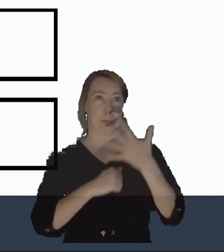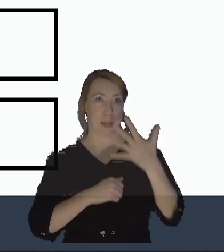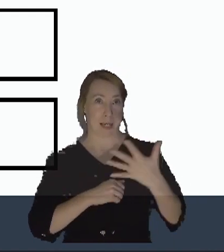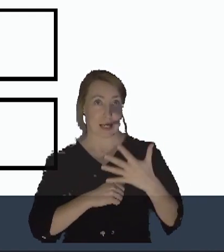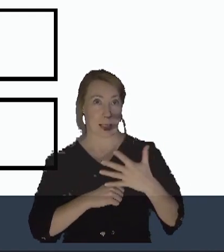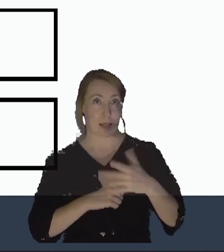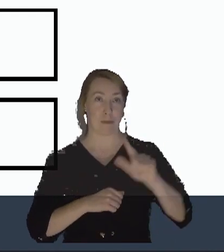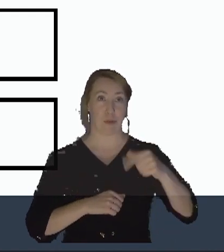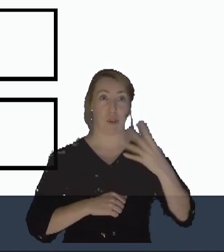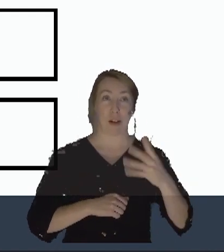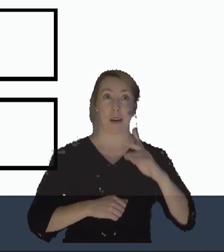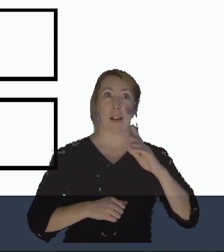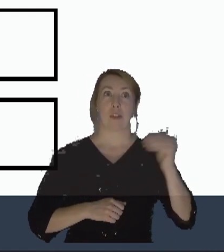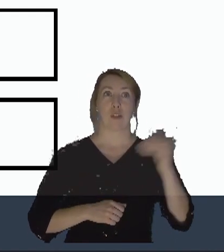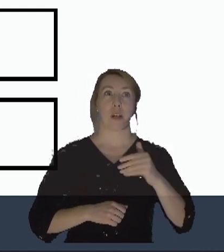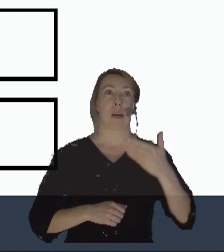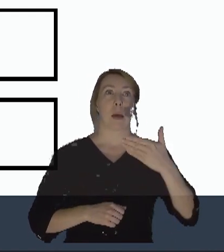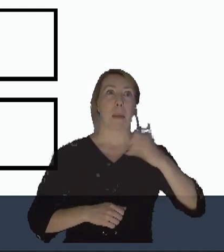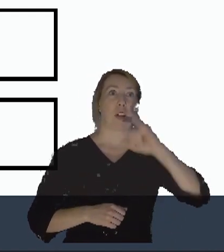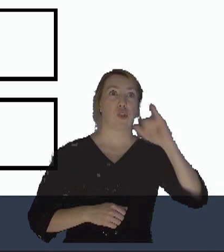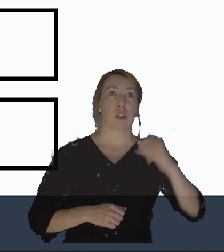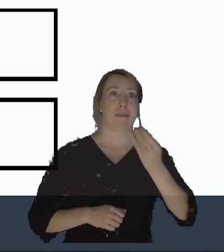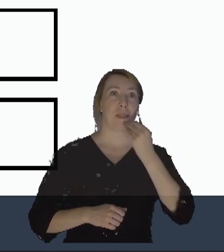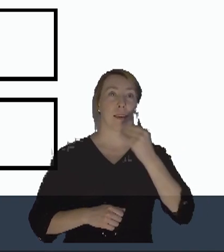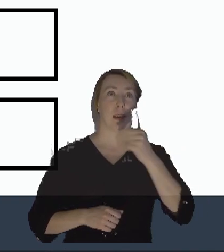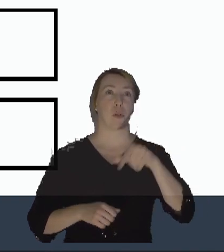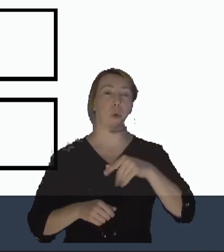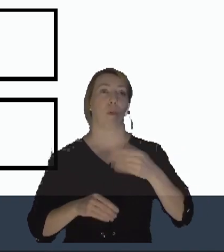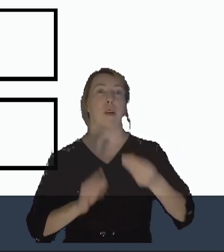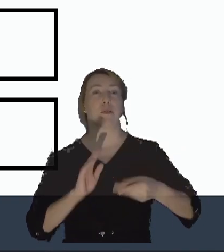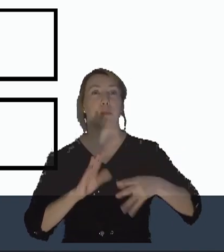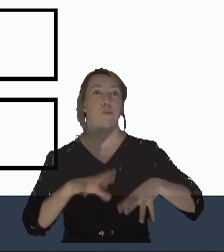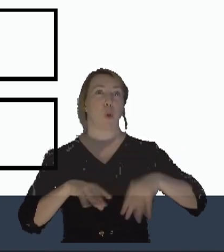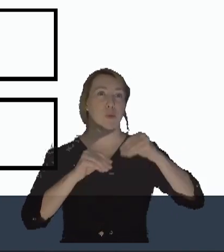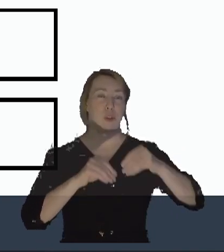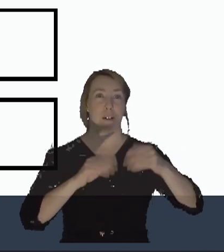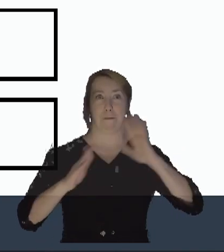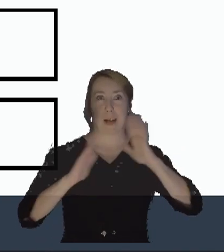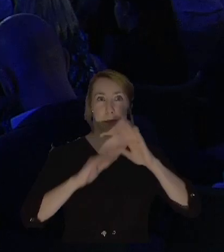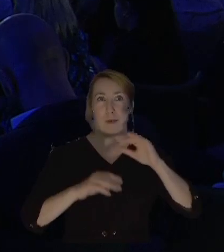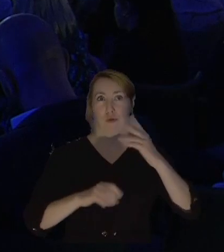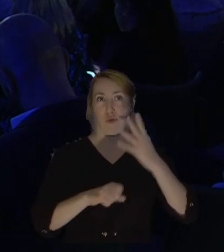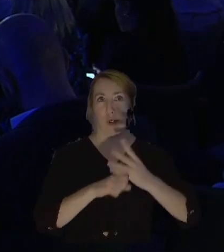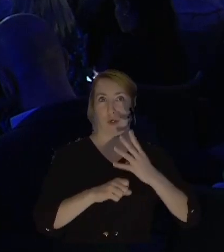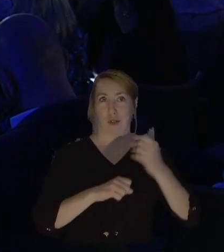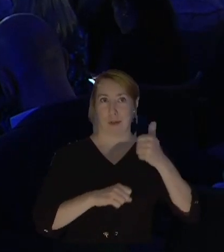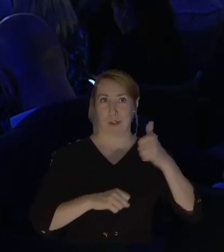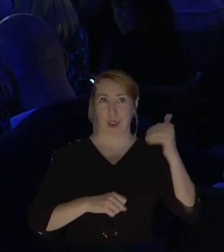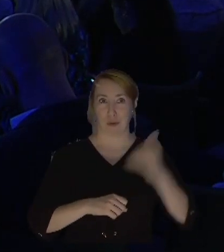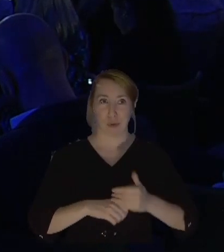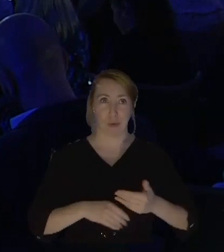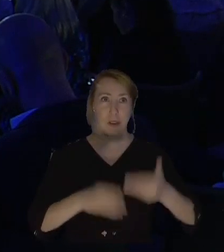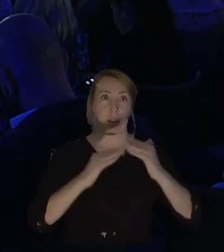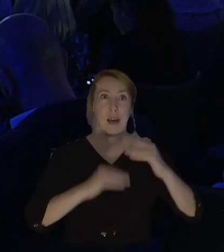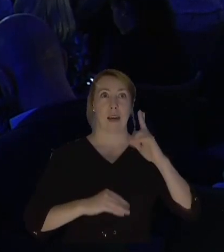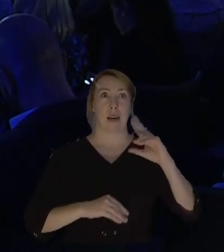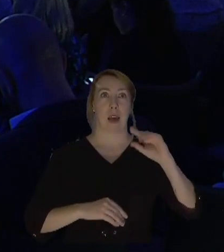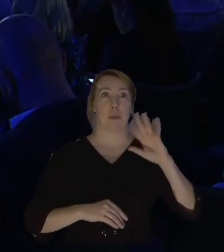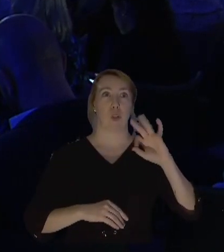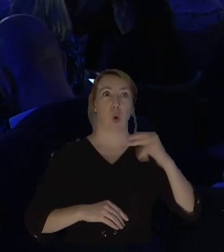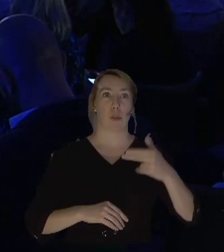41, ale macie je, jest jeszcze z czasów Facebooka i tam także ma poważną grupę obserwujących. I Kepson